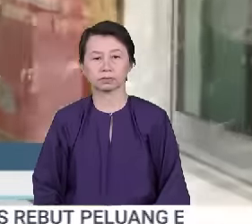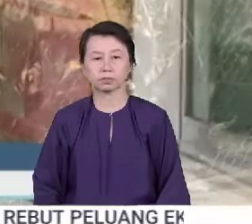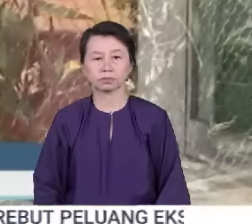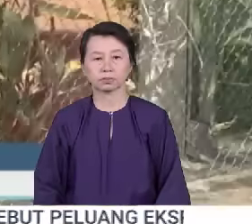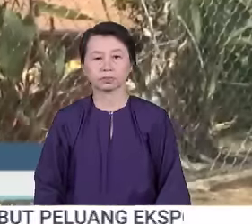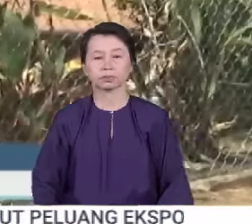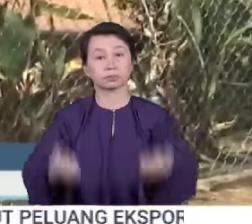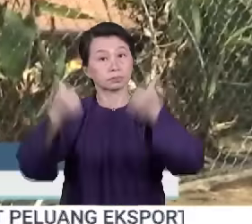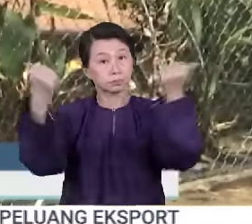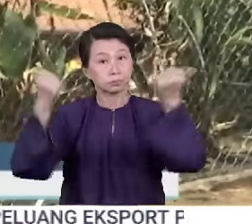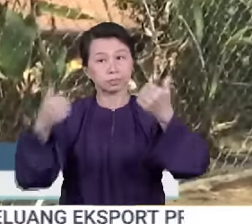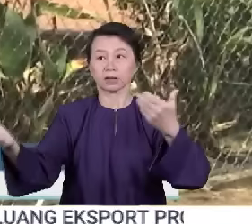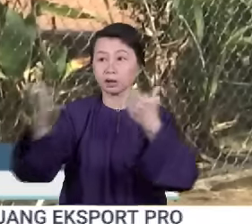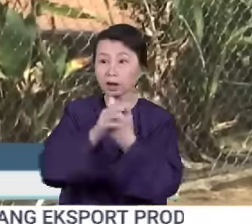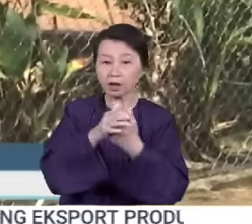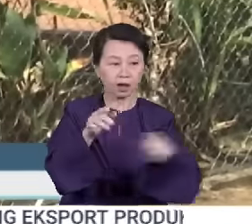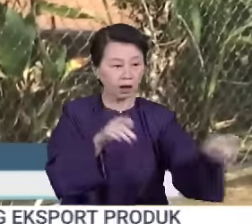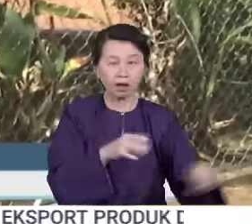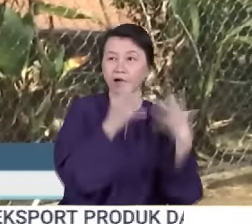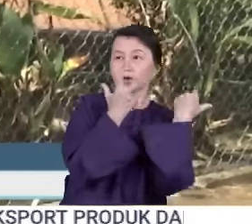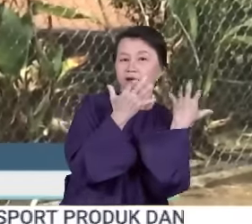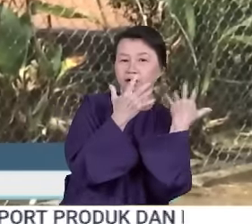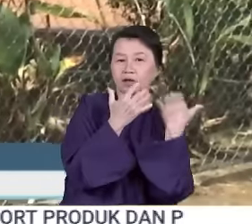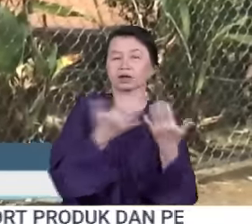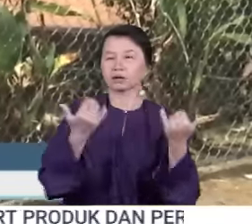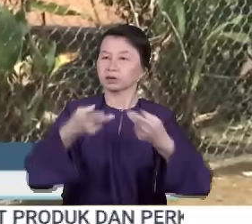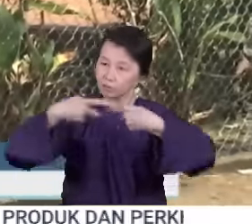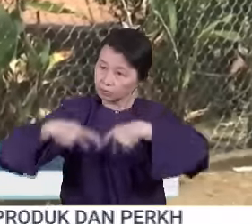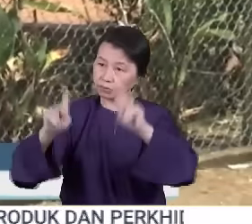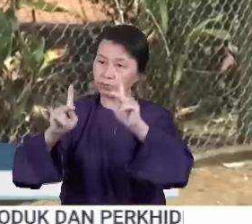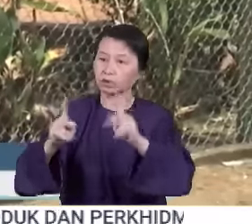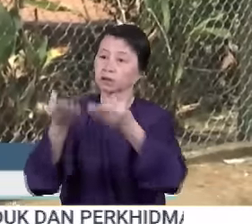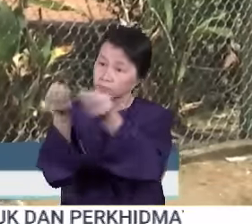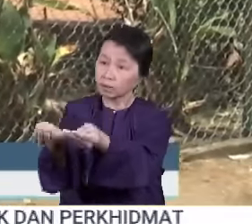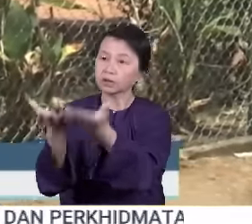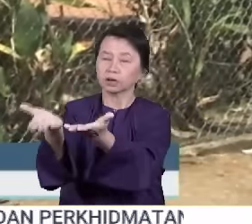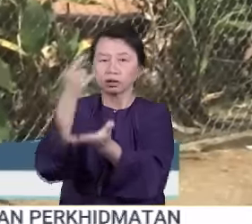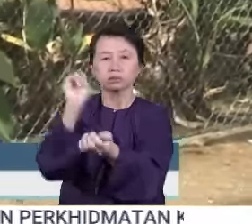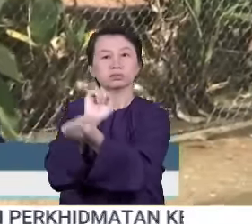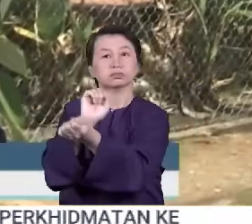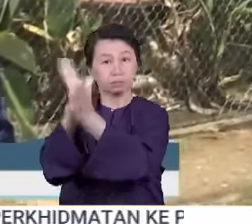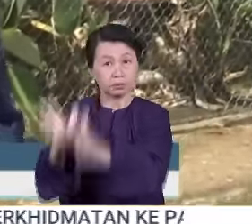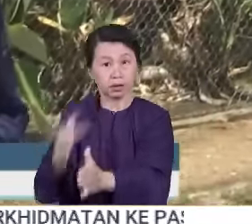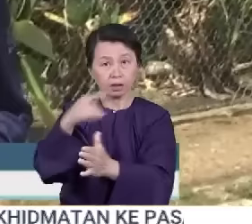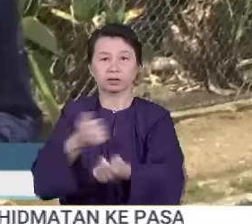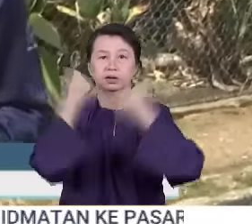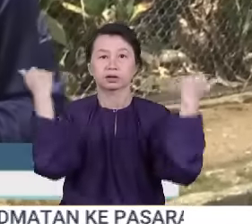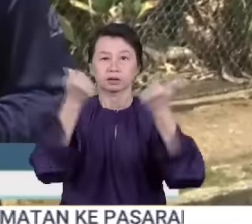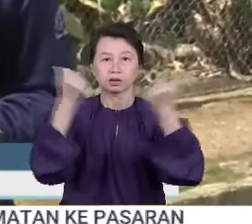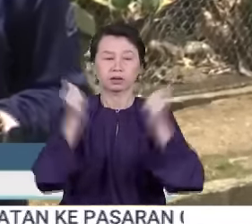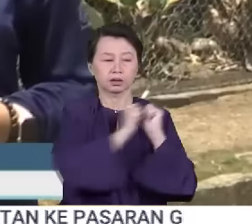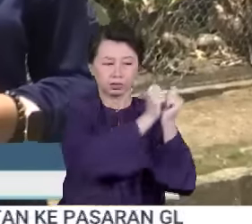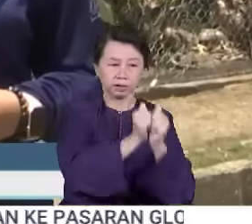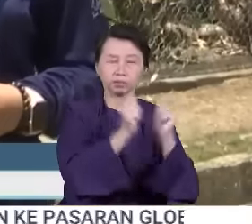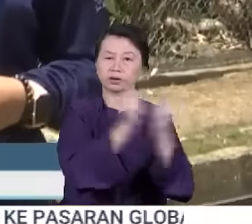Aidilfitri diraih kepulangan yang dinanti. Pastinya peluang dan ruang yang diberikan kepada mereka untuk menyambut hari raya